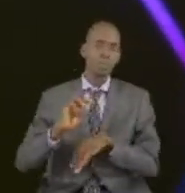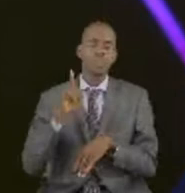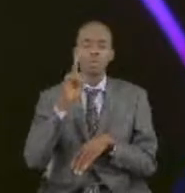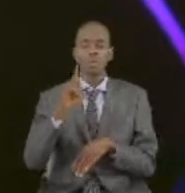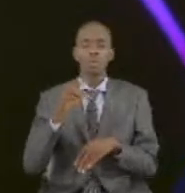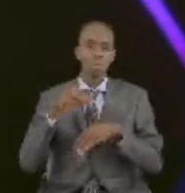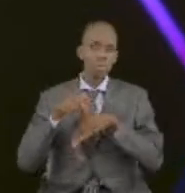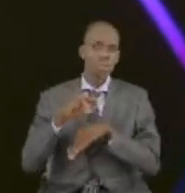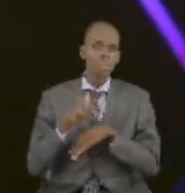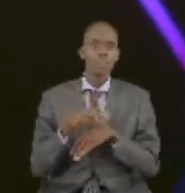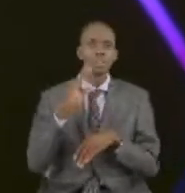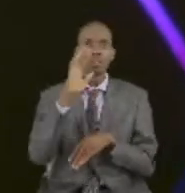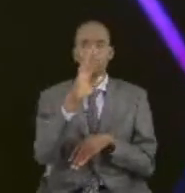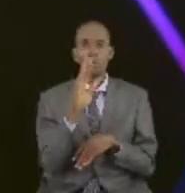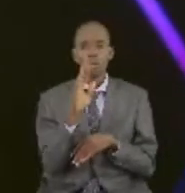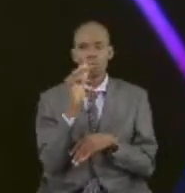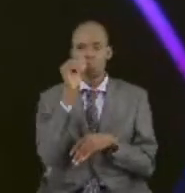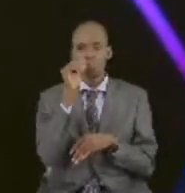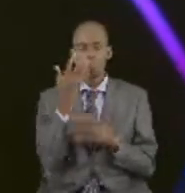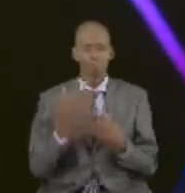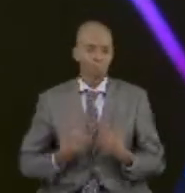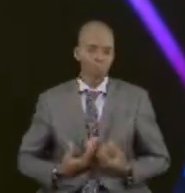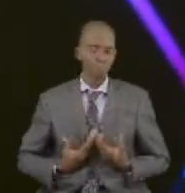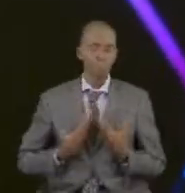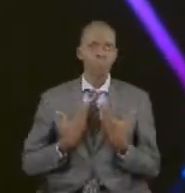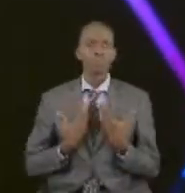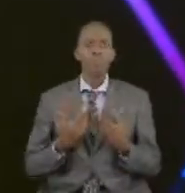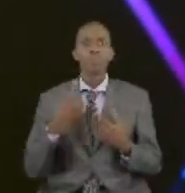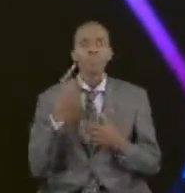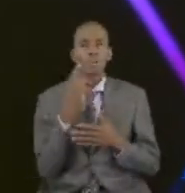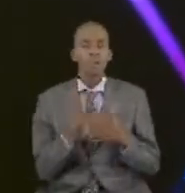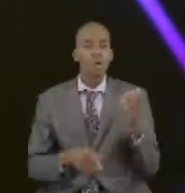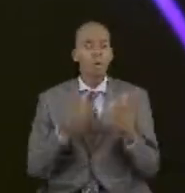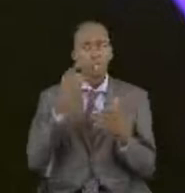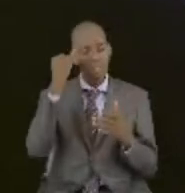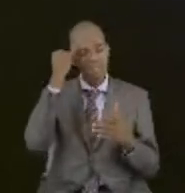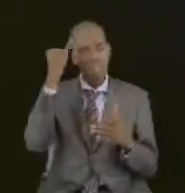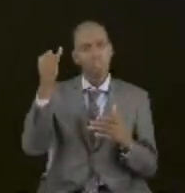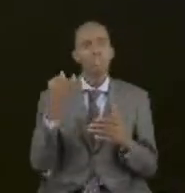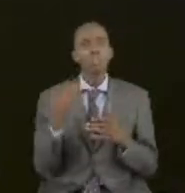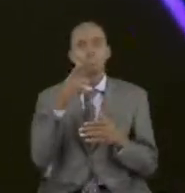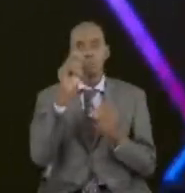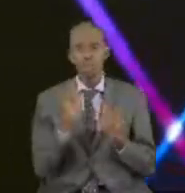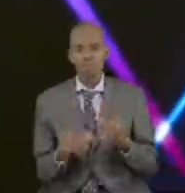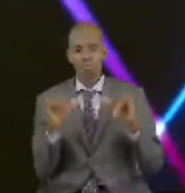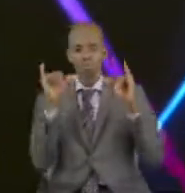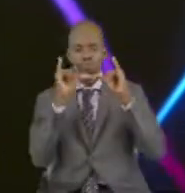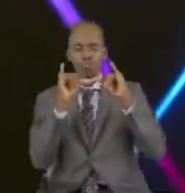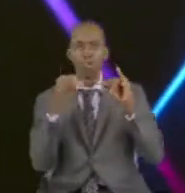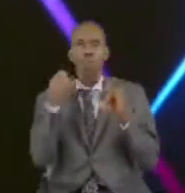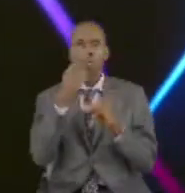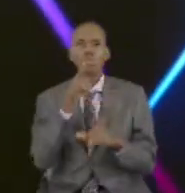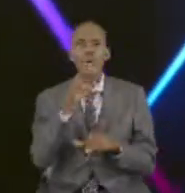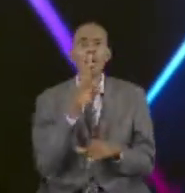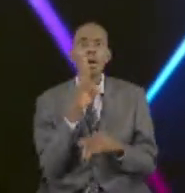7ème art de vivre ta motivation que tu aimes ou tu te prends tu peux mesurer qui tuèrent qu avec la vie